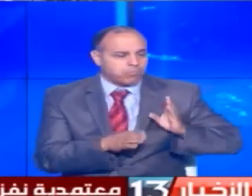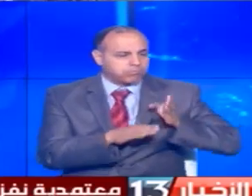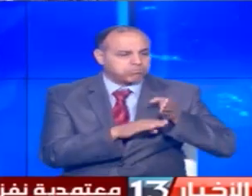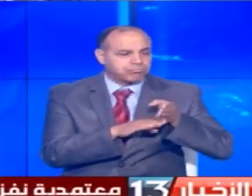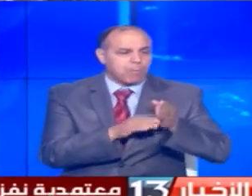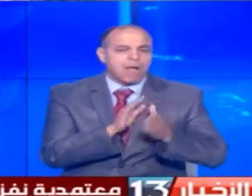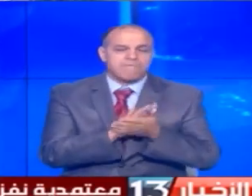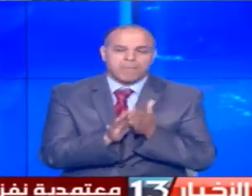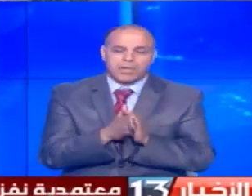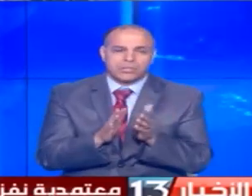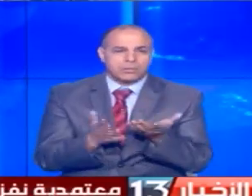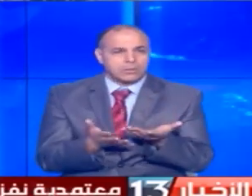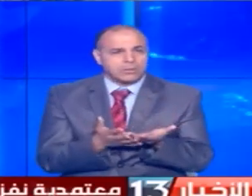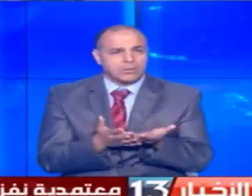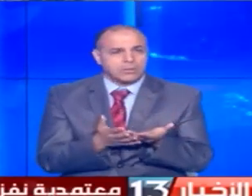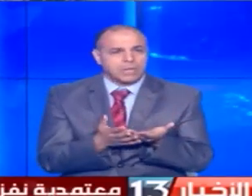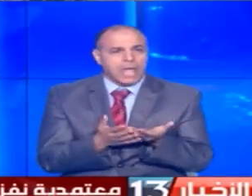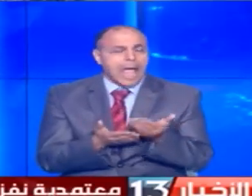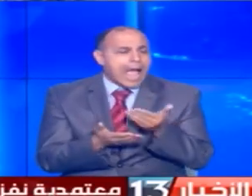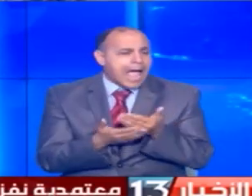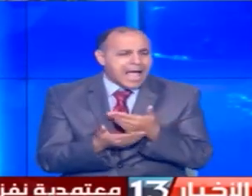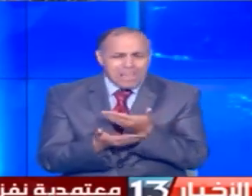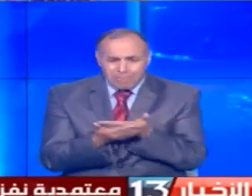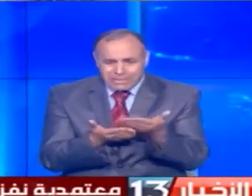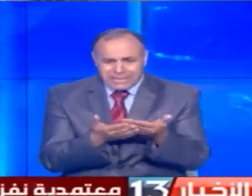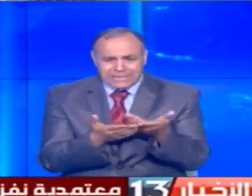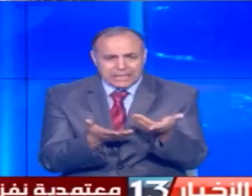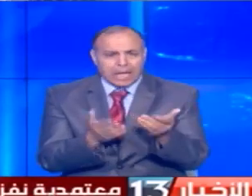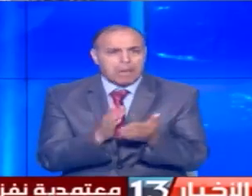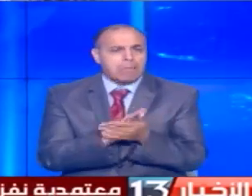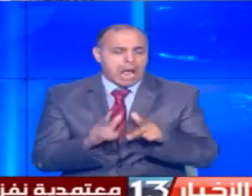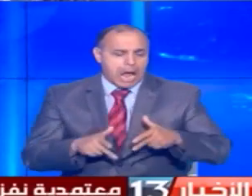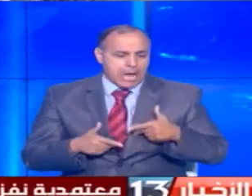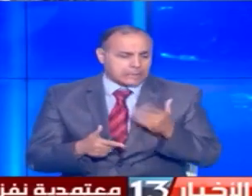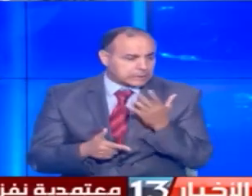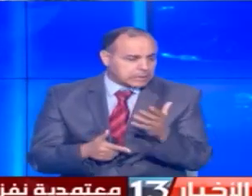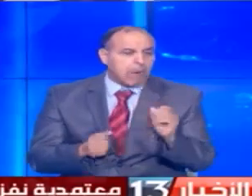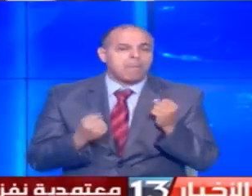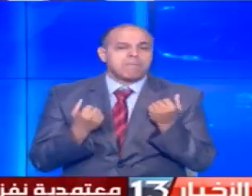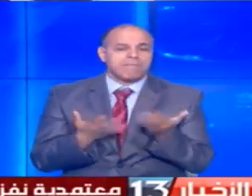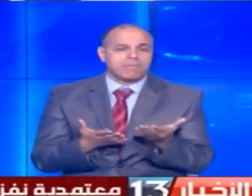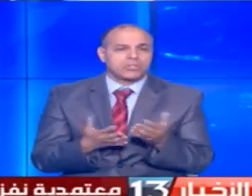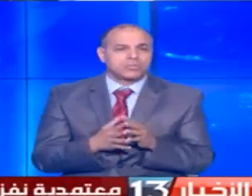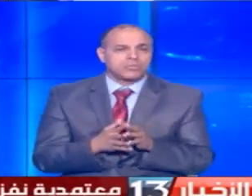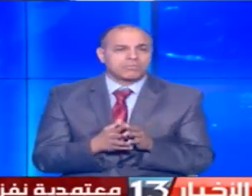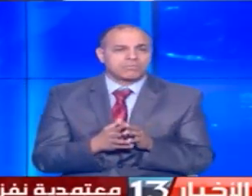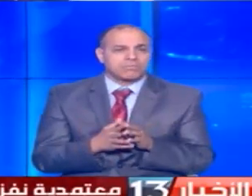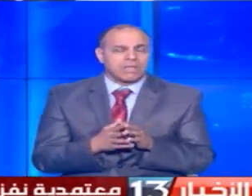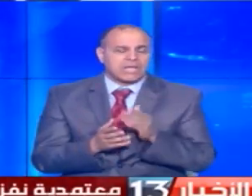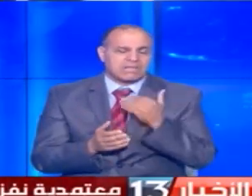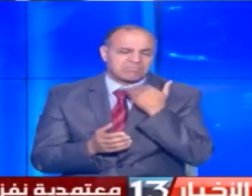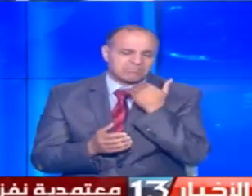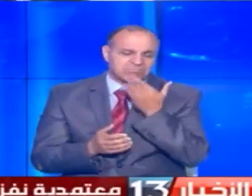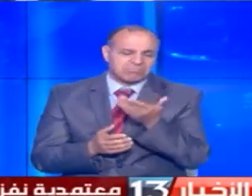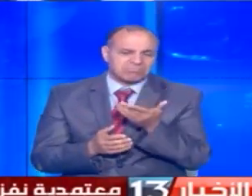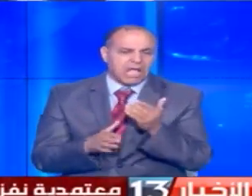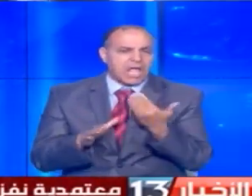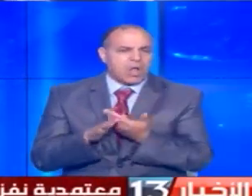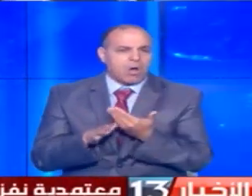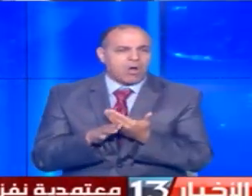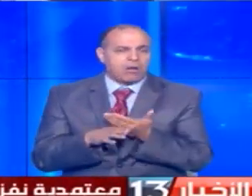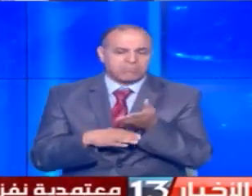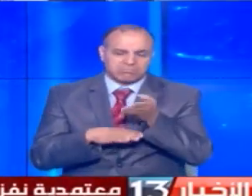تواليت ما فماش، يعني أبسط البسيط نتاع الحياة نتاع التلميذ مش موجود. لقيناها خايدة وما